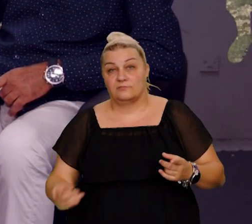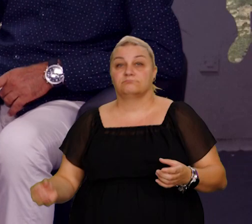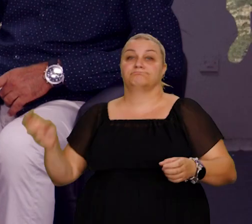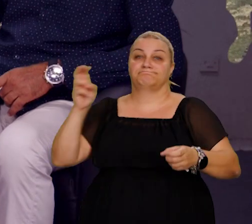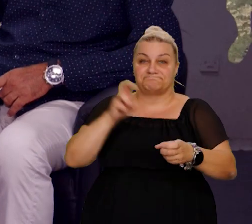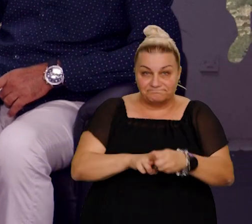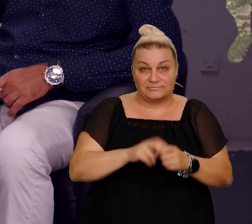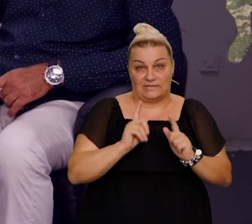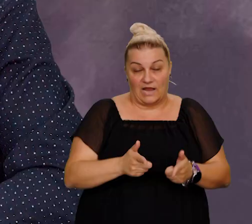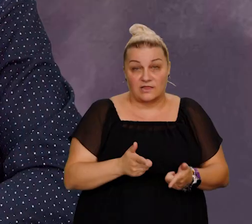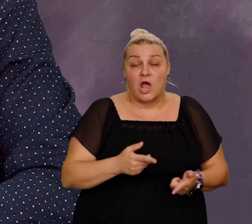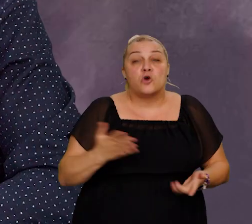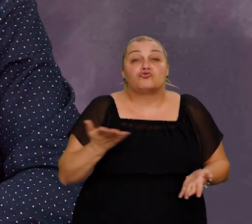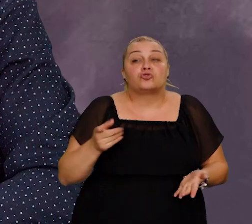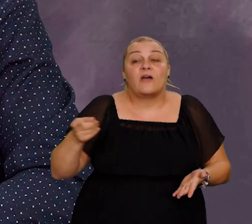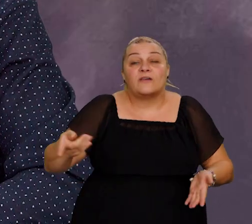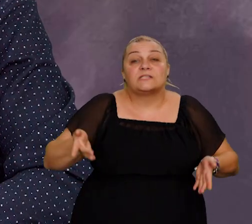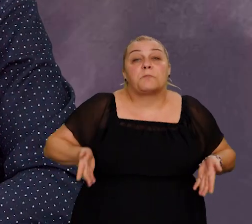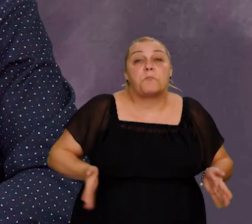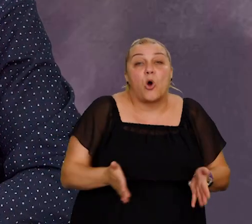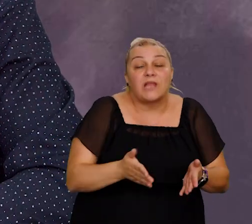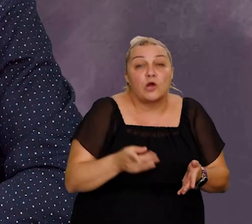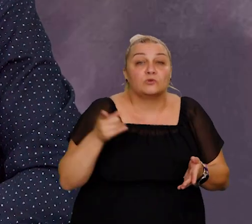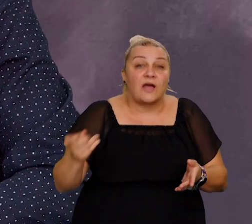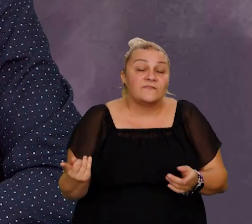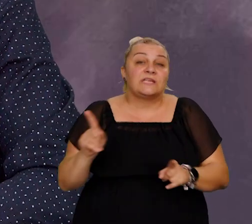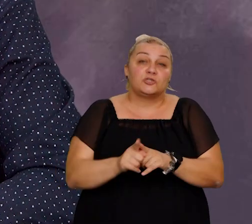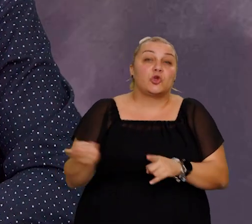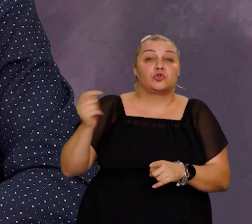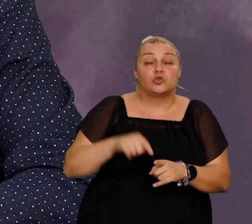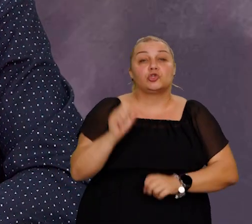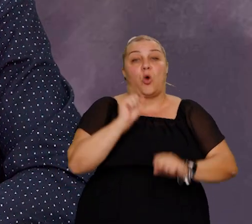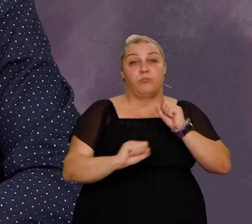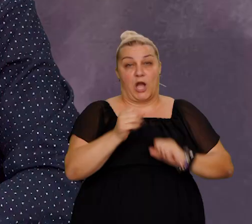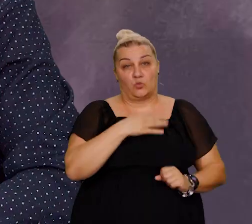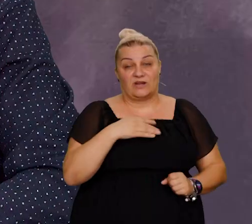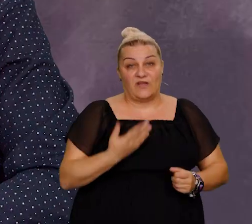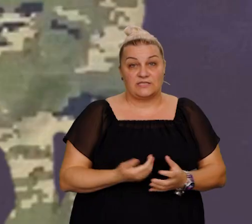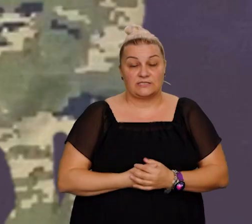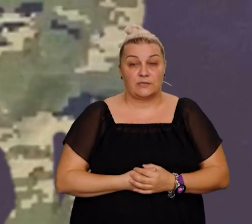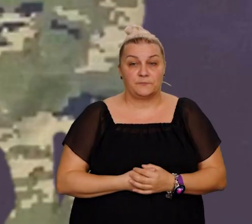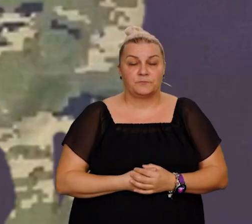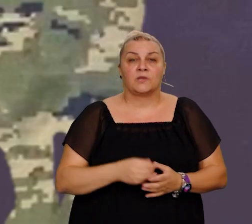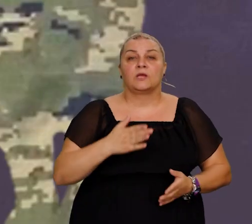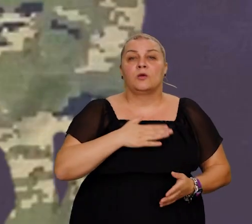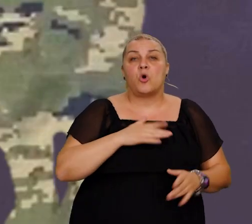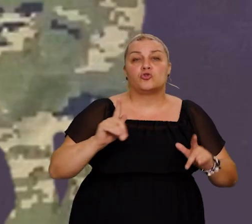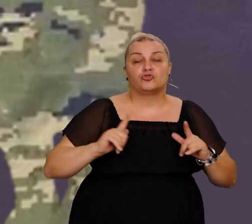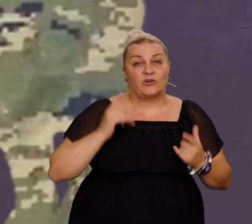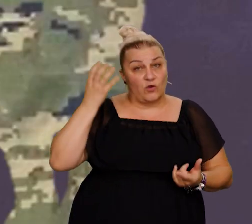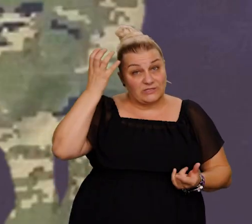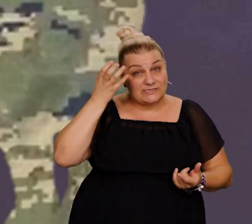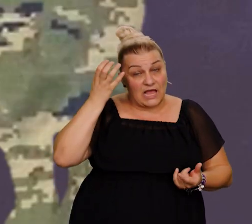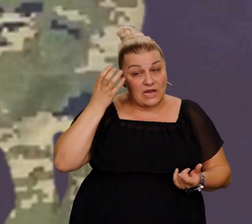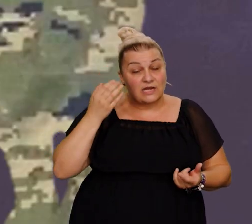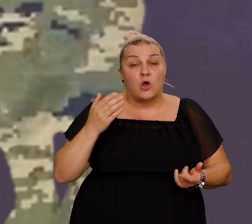je to bilo presudno kod vas, što vas je to motiviralo da vi jasno stanete u obranu domovine Hrvatske? Moj životni stav je uvijek da